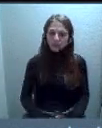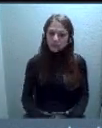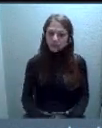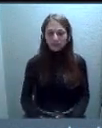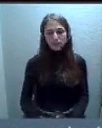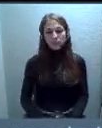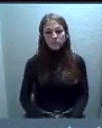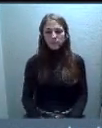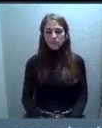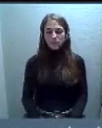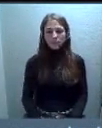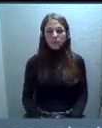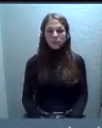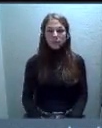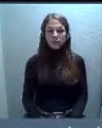Croizon.